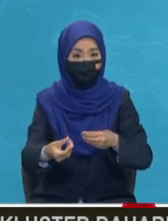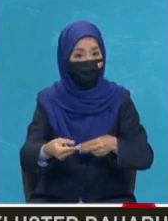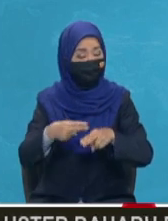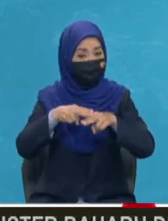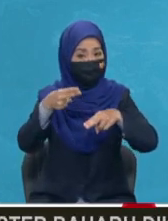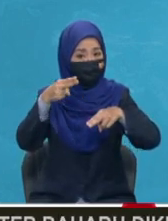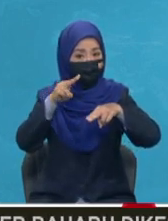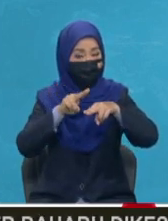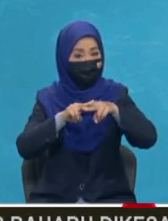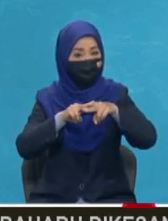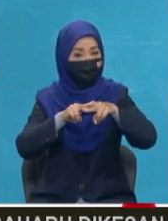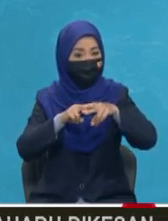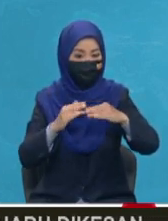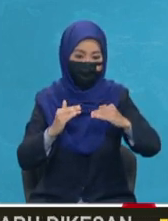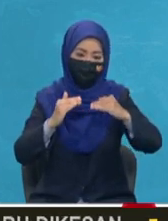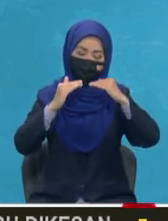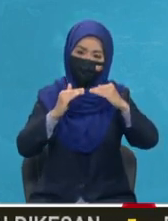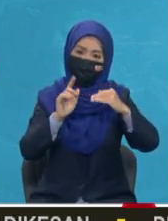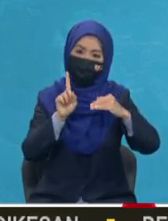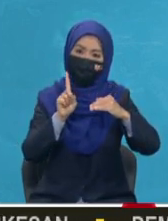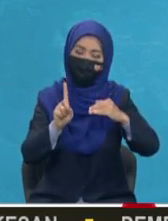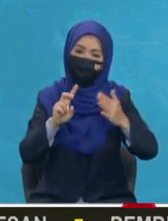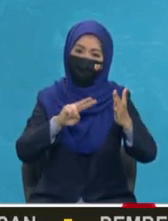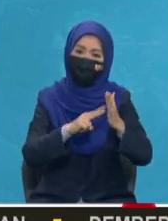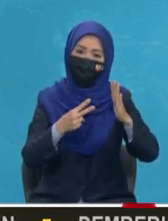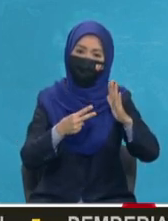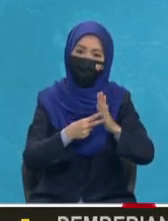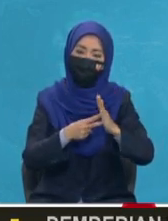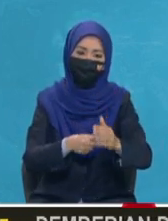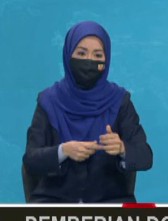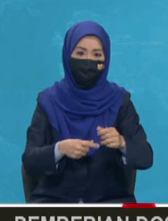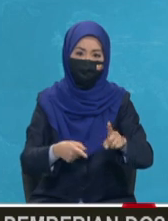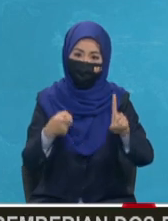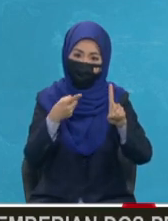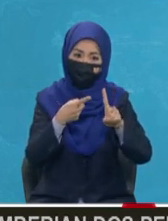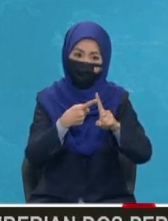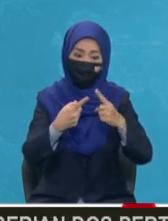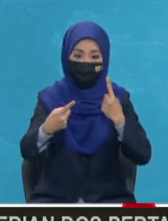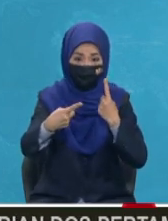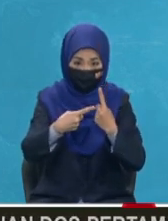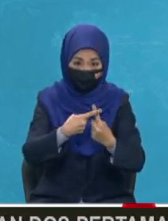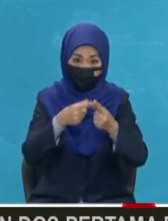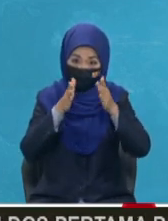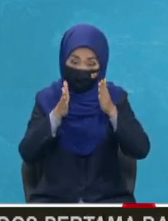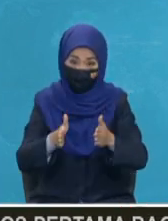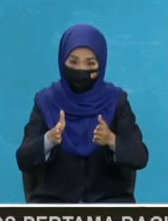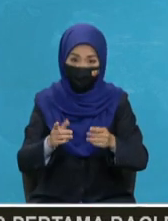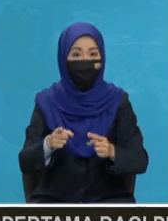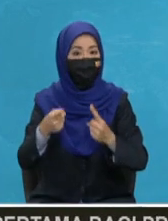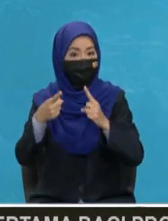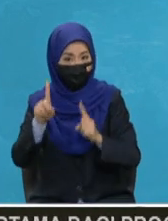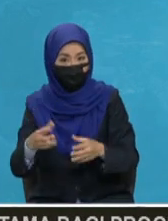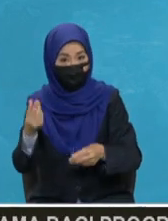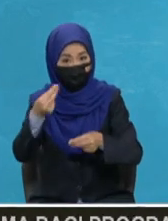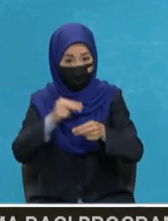adalah disekitar tahap 1 yang bermakna shattuck-st positif telah menyebabkan satu cash baru